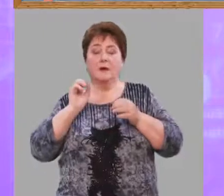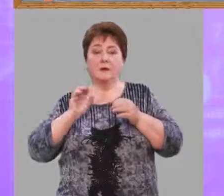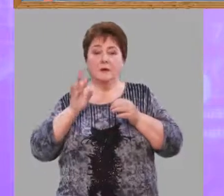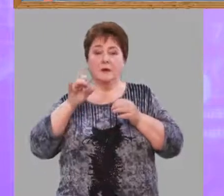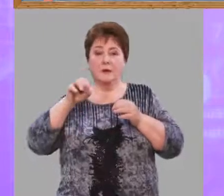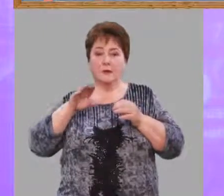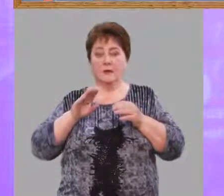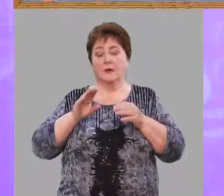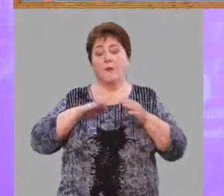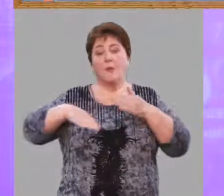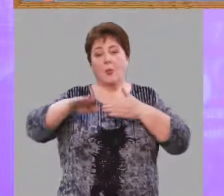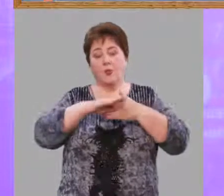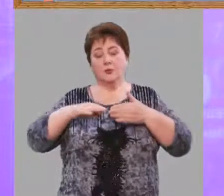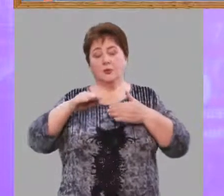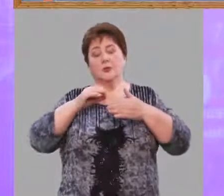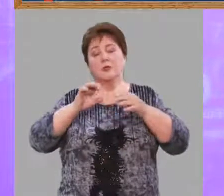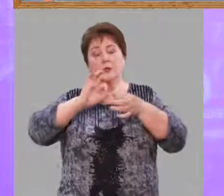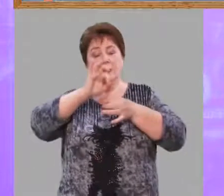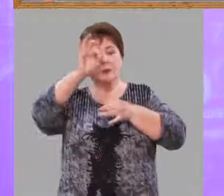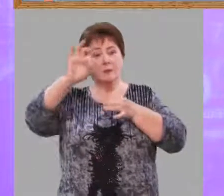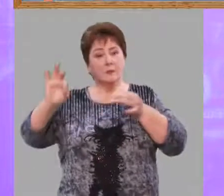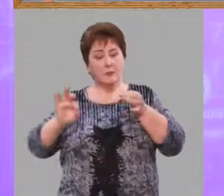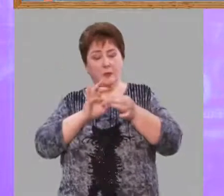и периметр прямоугольника.